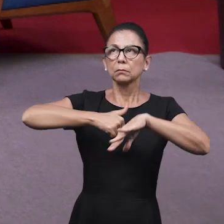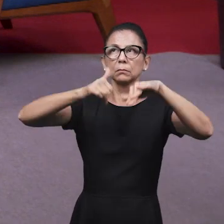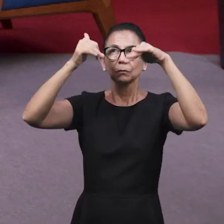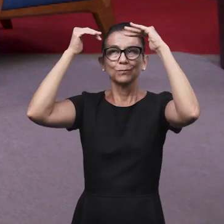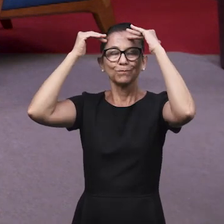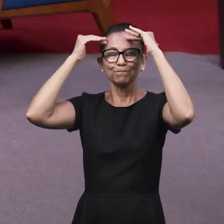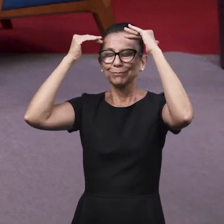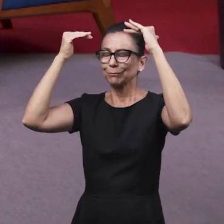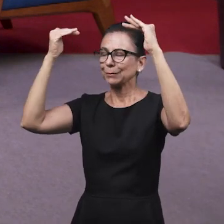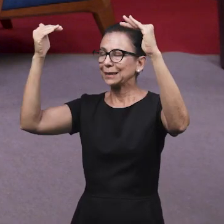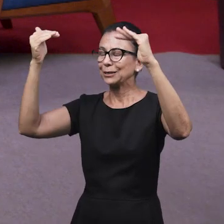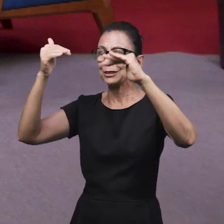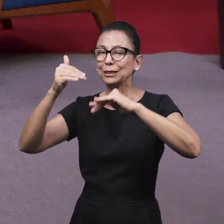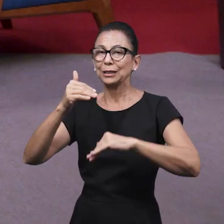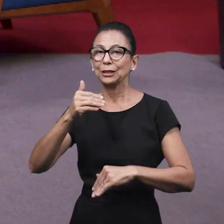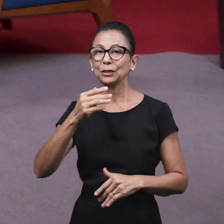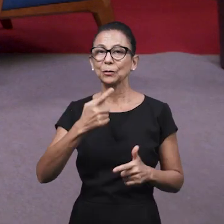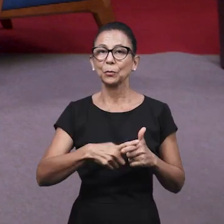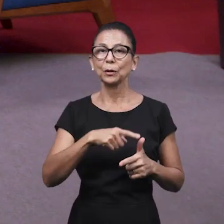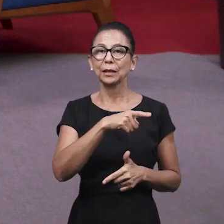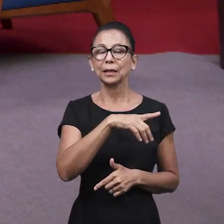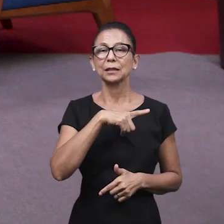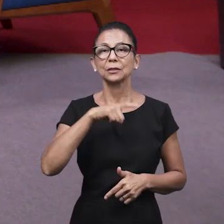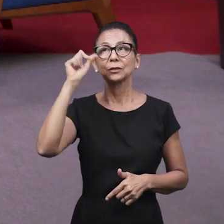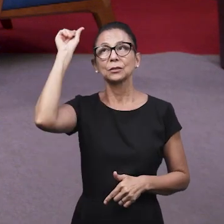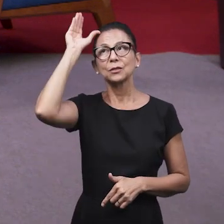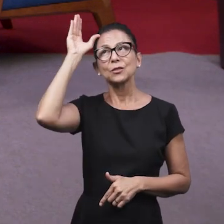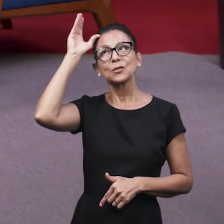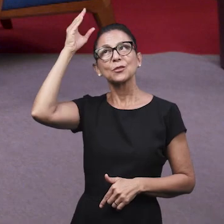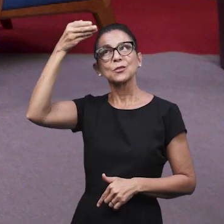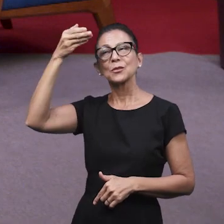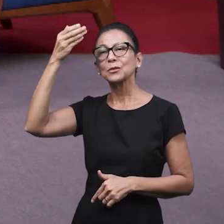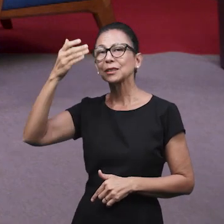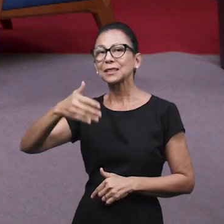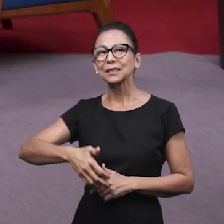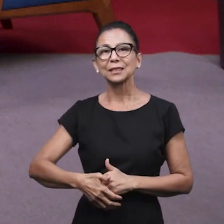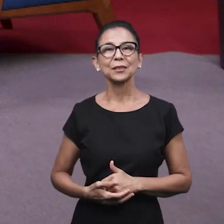solution, elle est claire au moment où il dit